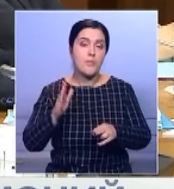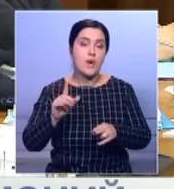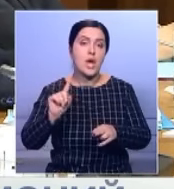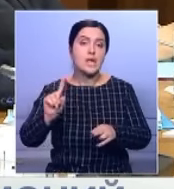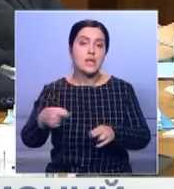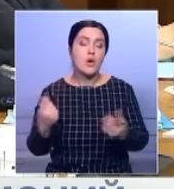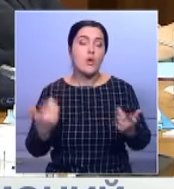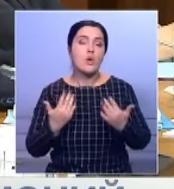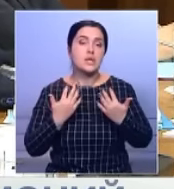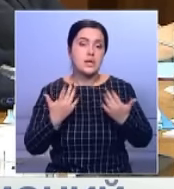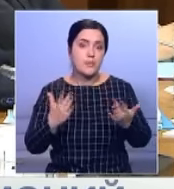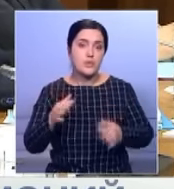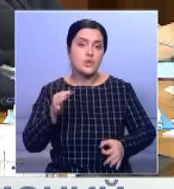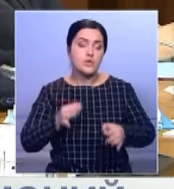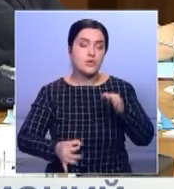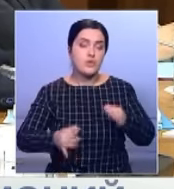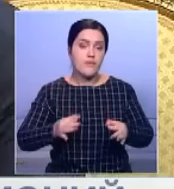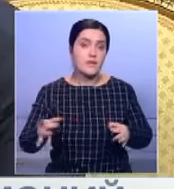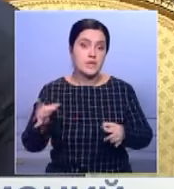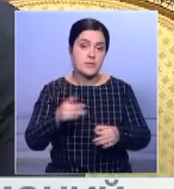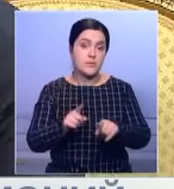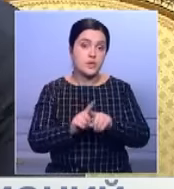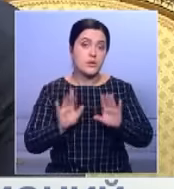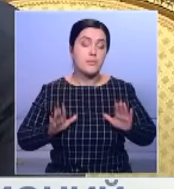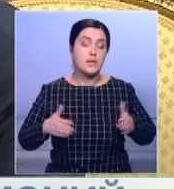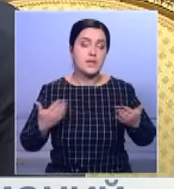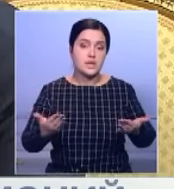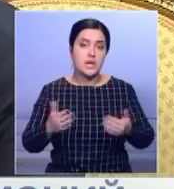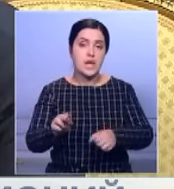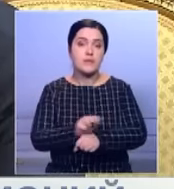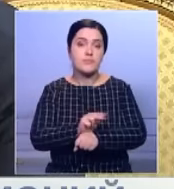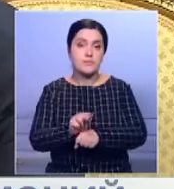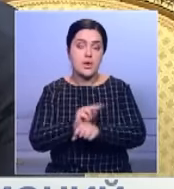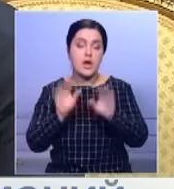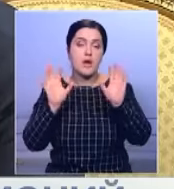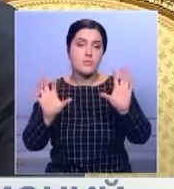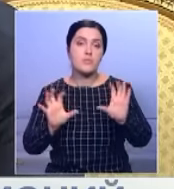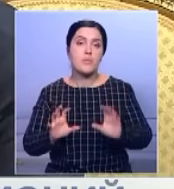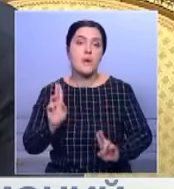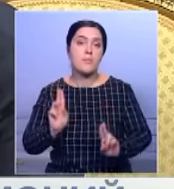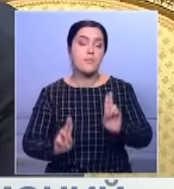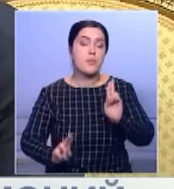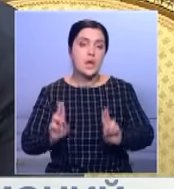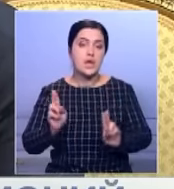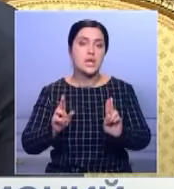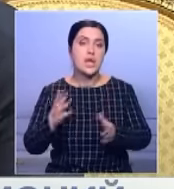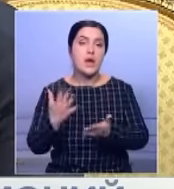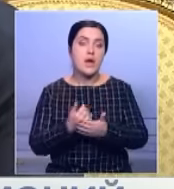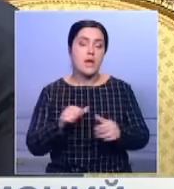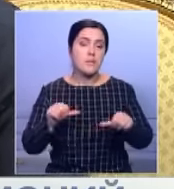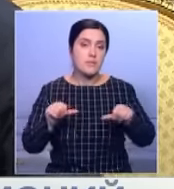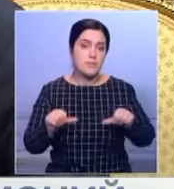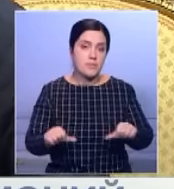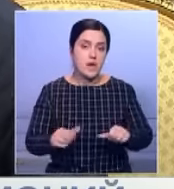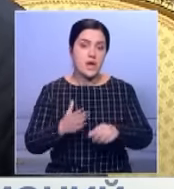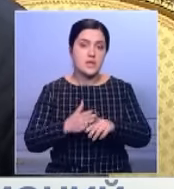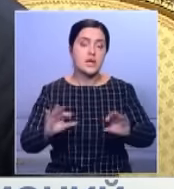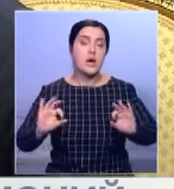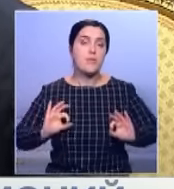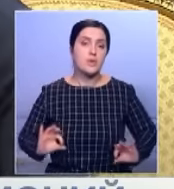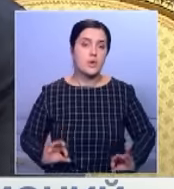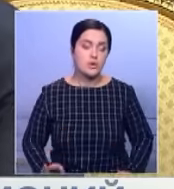судьям судов республики. Кроме того, предложено скорректировать в Конституции нормы, определяющие статус и полномочия органов